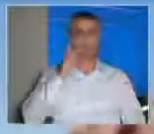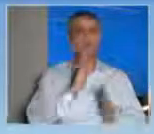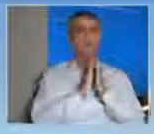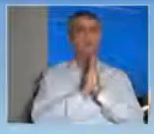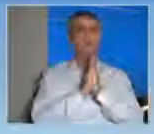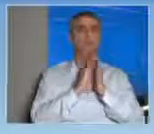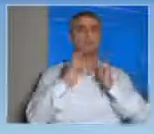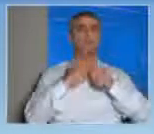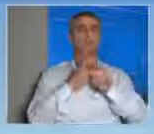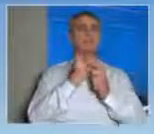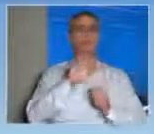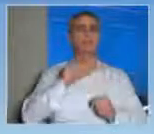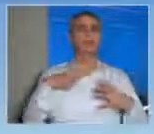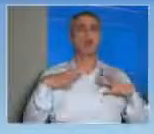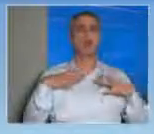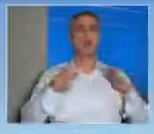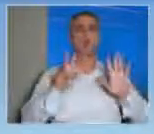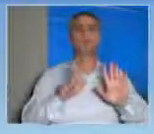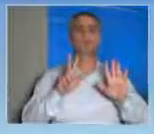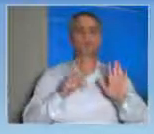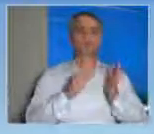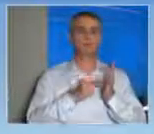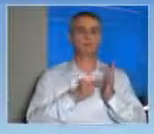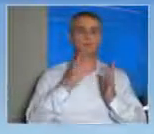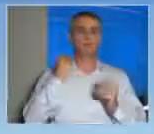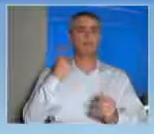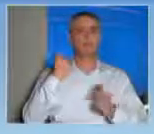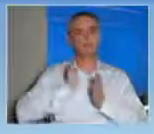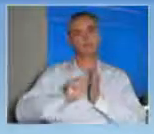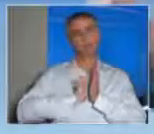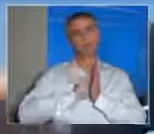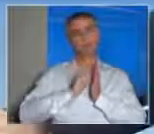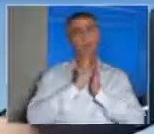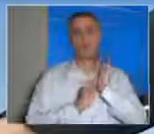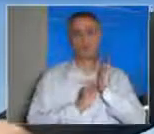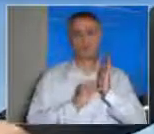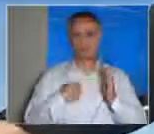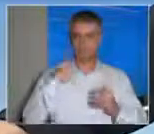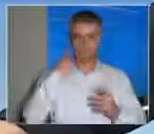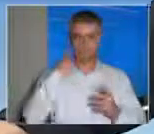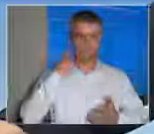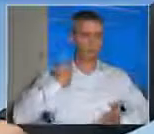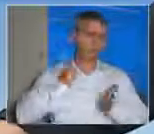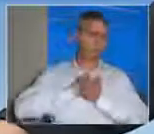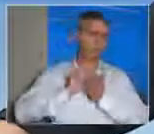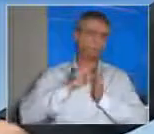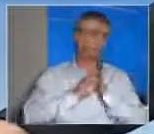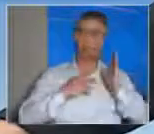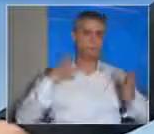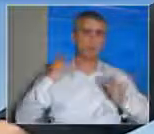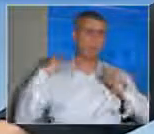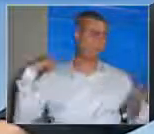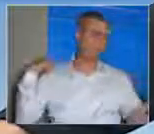אתמול לחברי הסיעה לא לקחת חופש באוגוסט, מכיוון שיהיה בליץ של חקיקה. כשאנחנו שומעים בליץ וחקיקה,